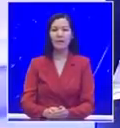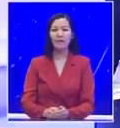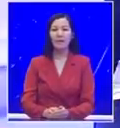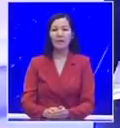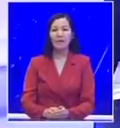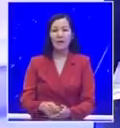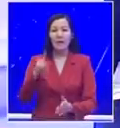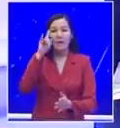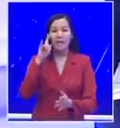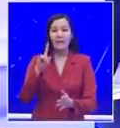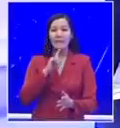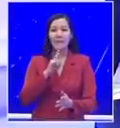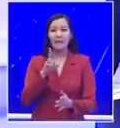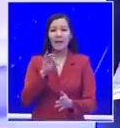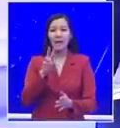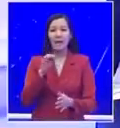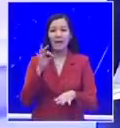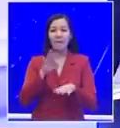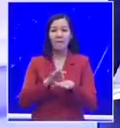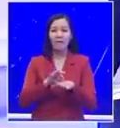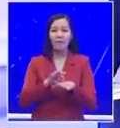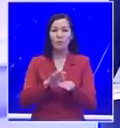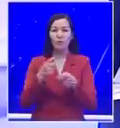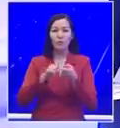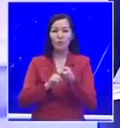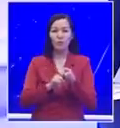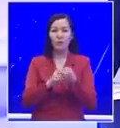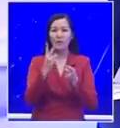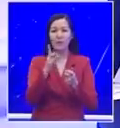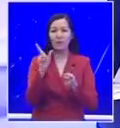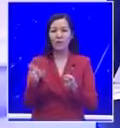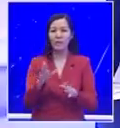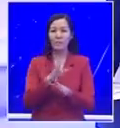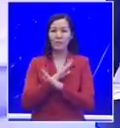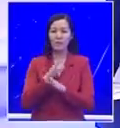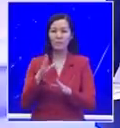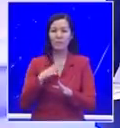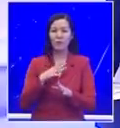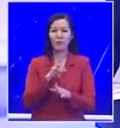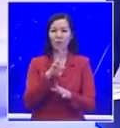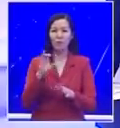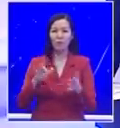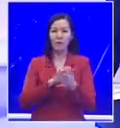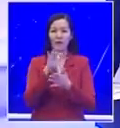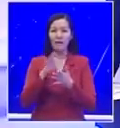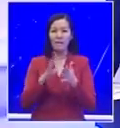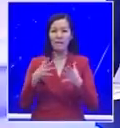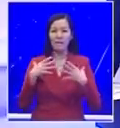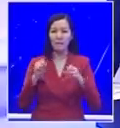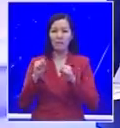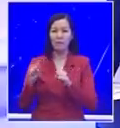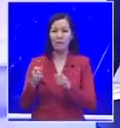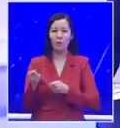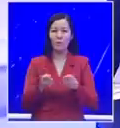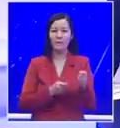Суық хабар. Қазақстанда коронавирустан екінші адам көз жұмды. Бұл туралы Нұр-Сұлтан қаласы қоғамдық денсаулық сақтау басқармасының басшысы